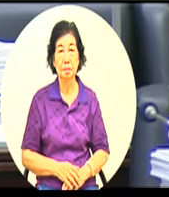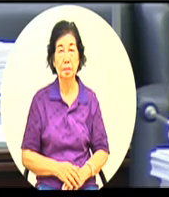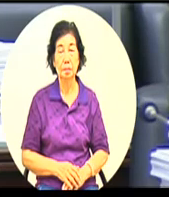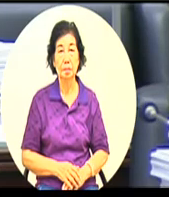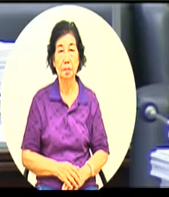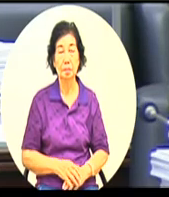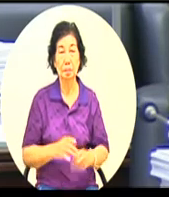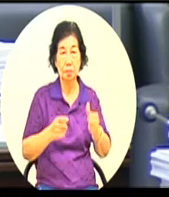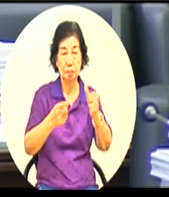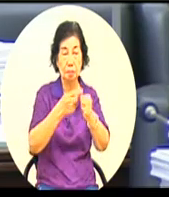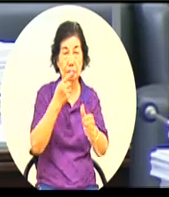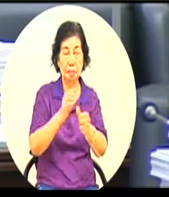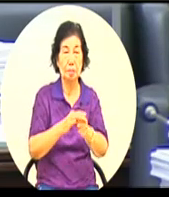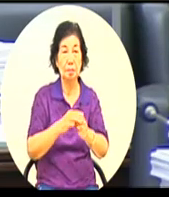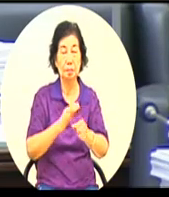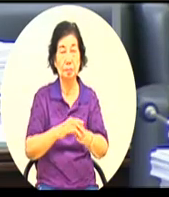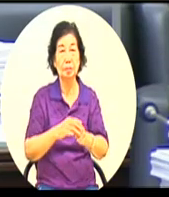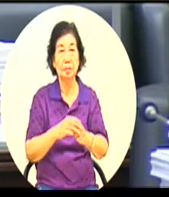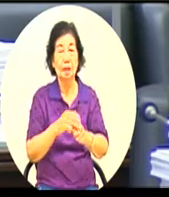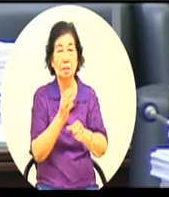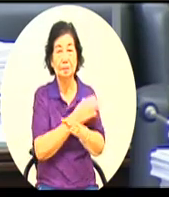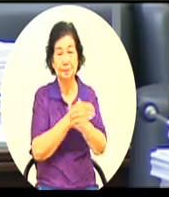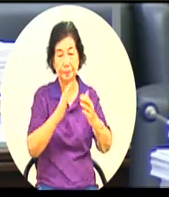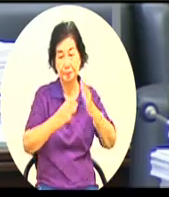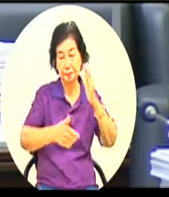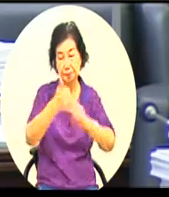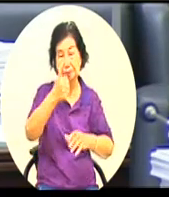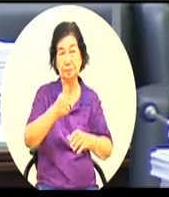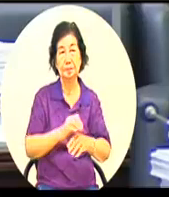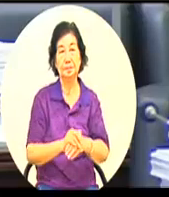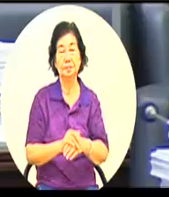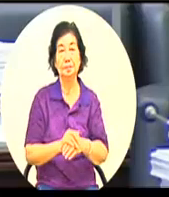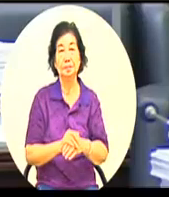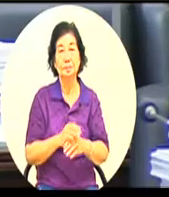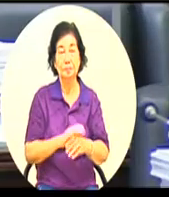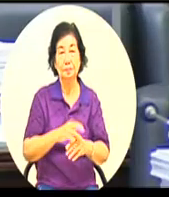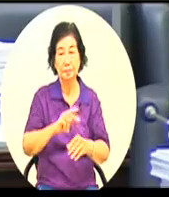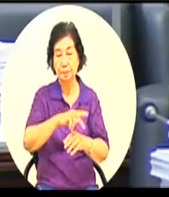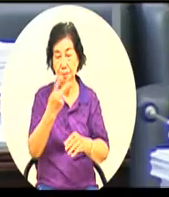第一名的单局，啊，佮有单局的第一名。